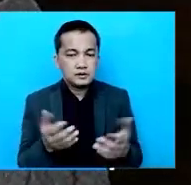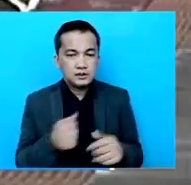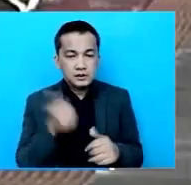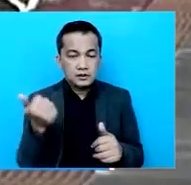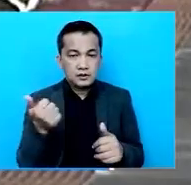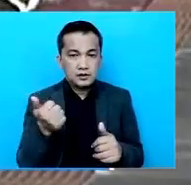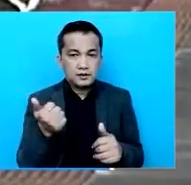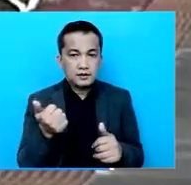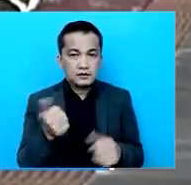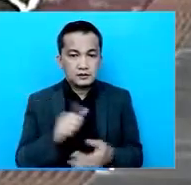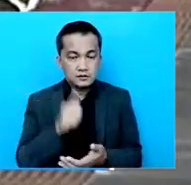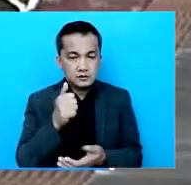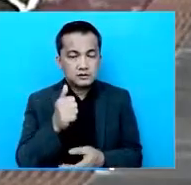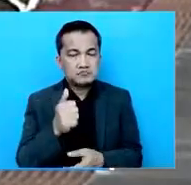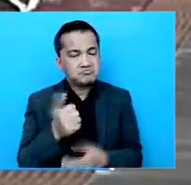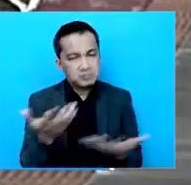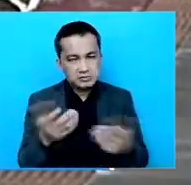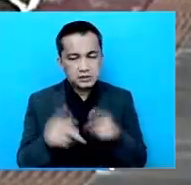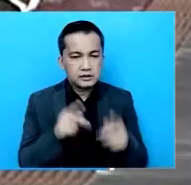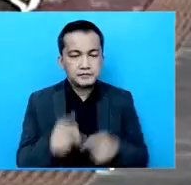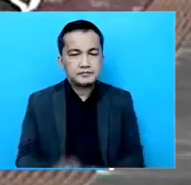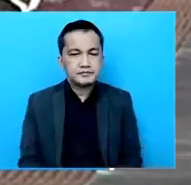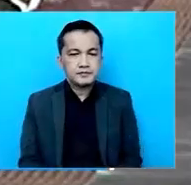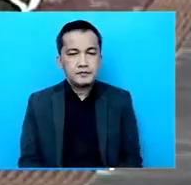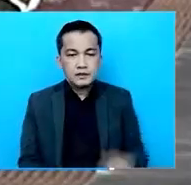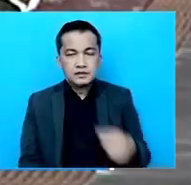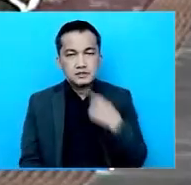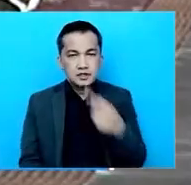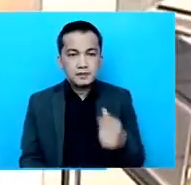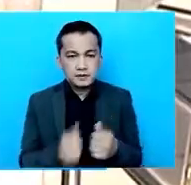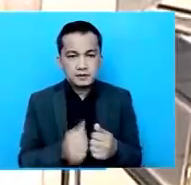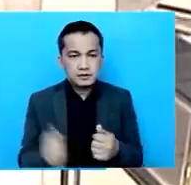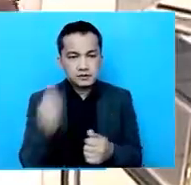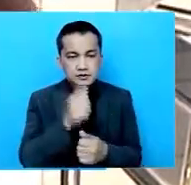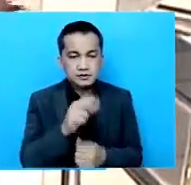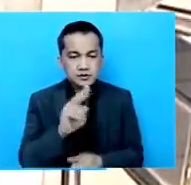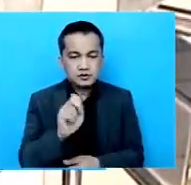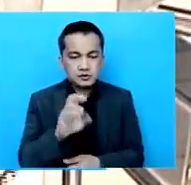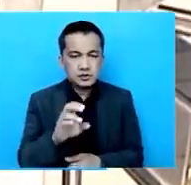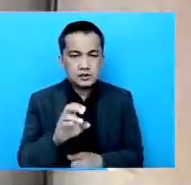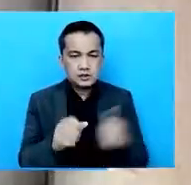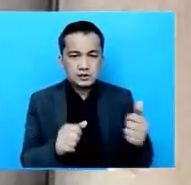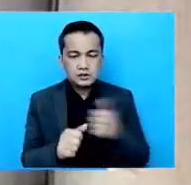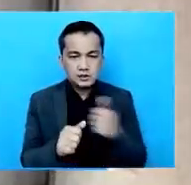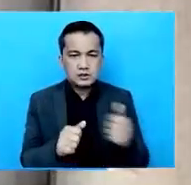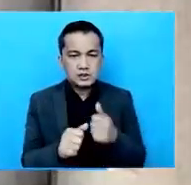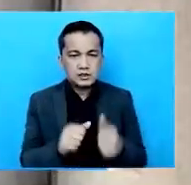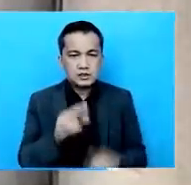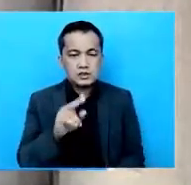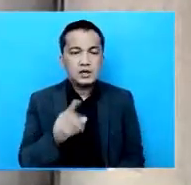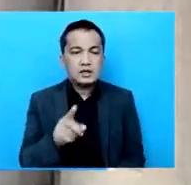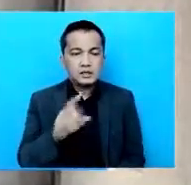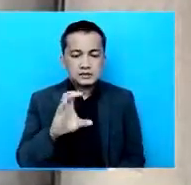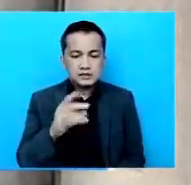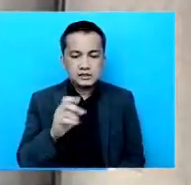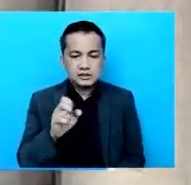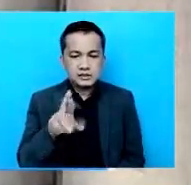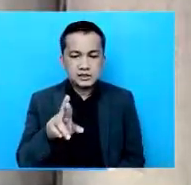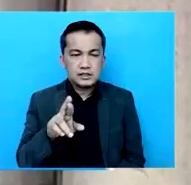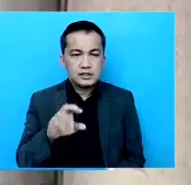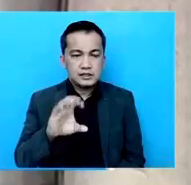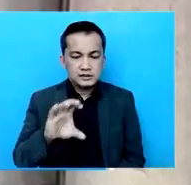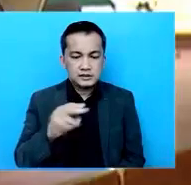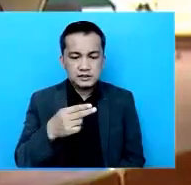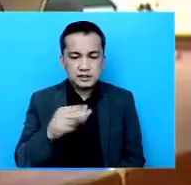mga ibang talaga. Ayon kay Transportation Undersecretary for Railways Cesar Chavez, kailangan nila itong gawin.